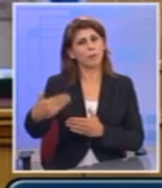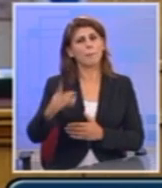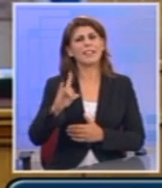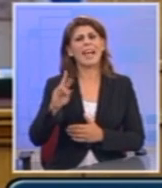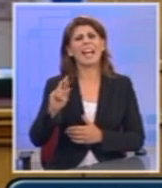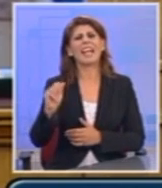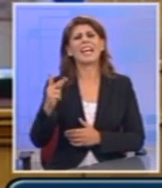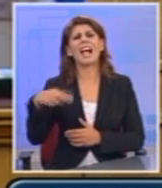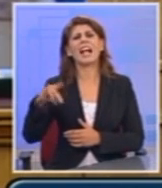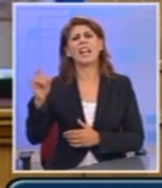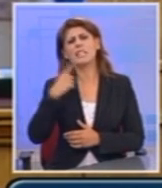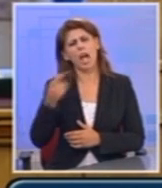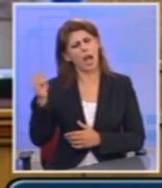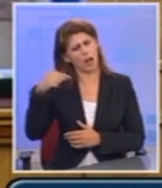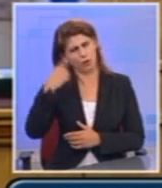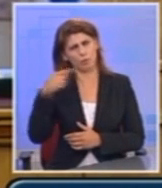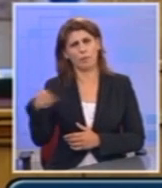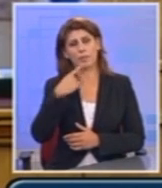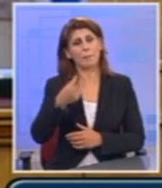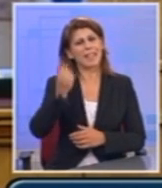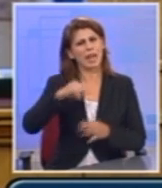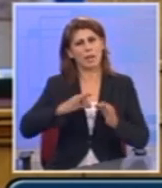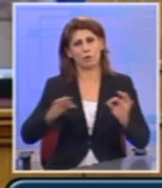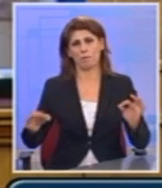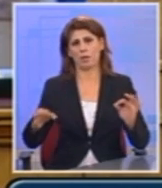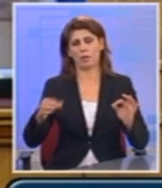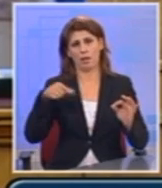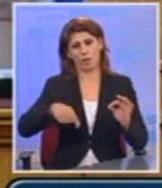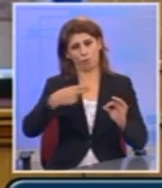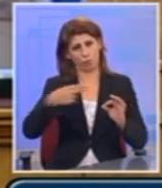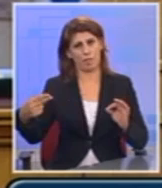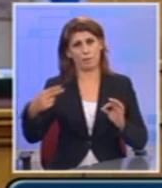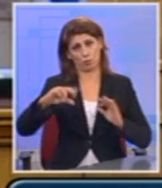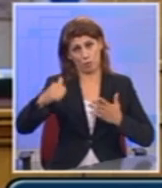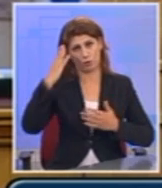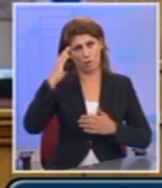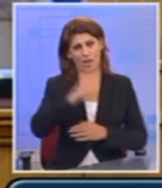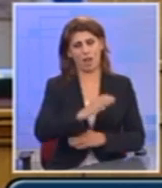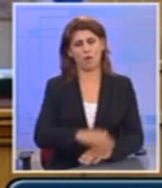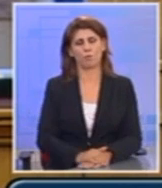θα μιλήσουν για ορισμένες άλλες πτυχές του θέματος αυτού